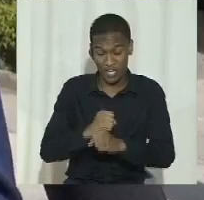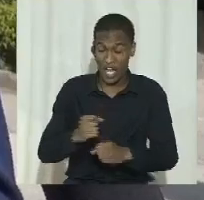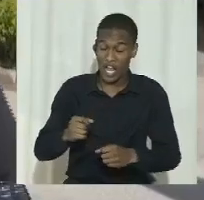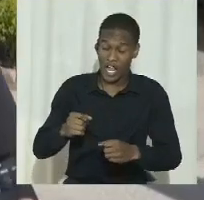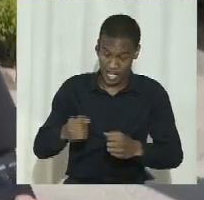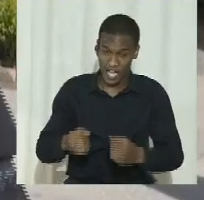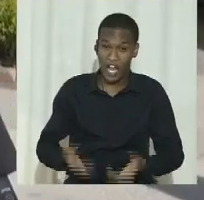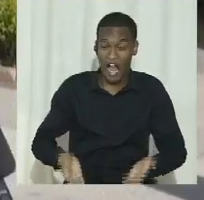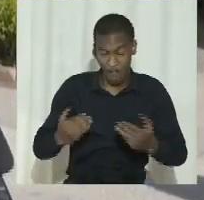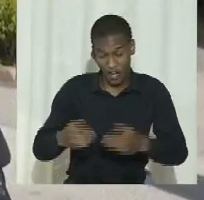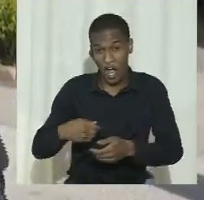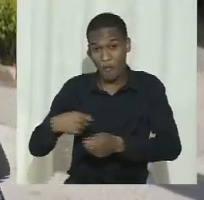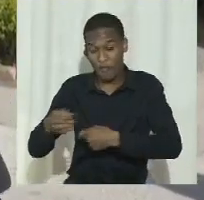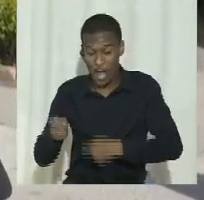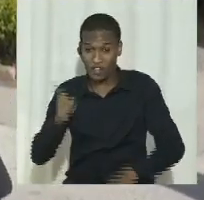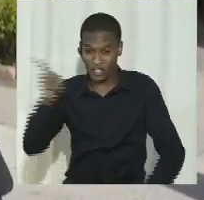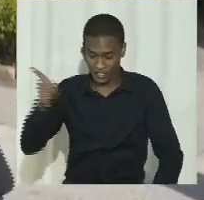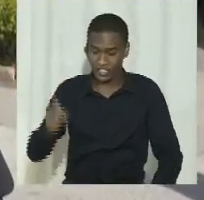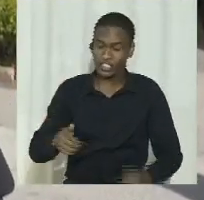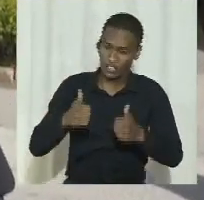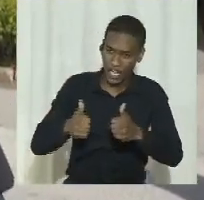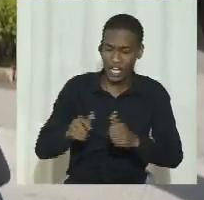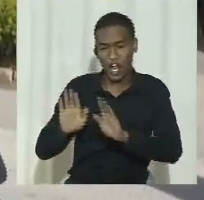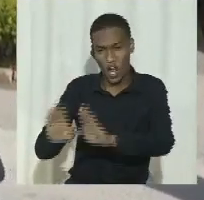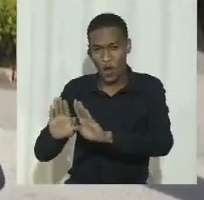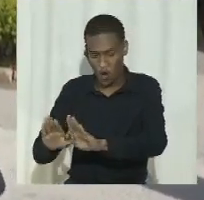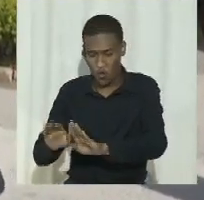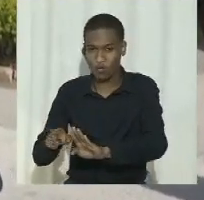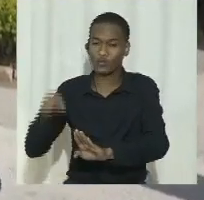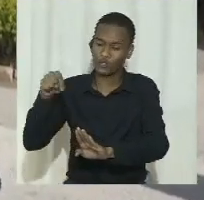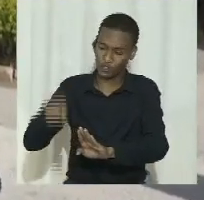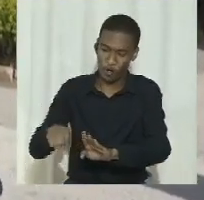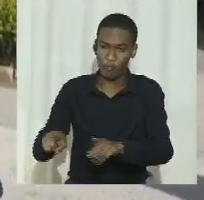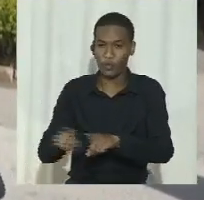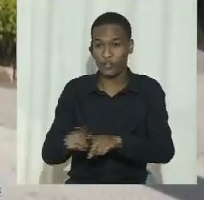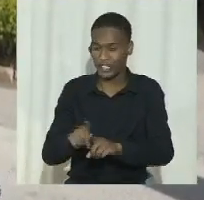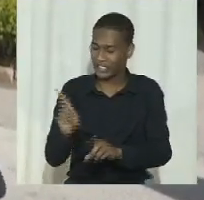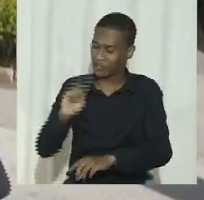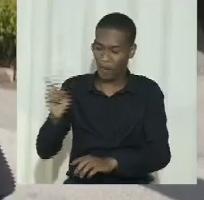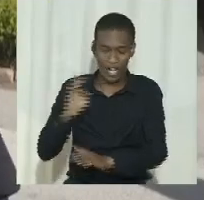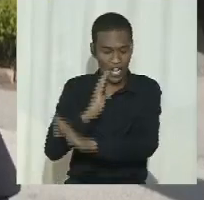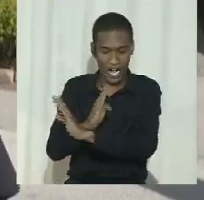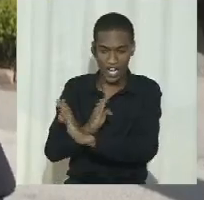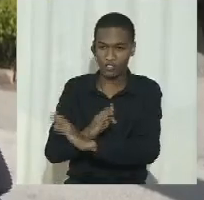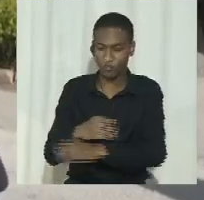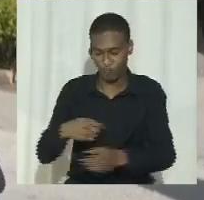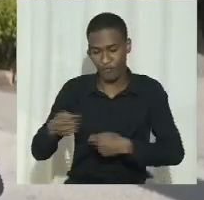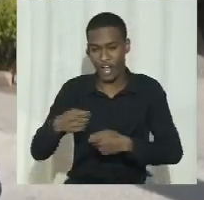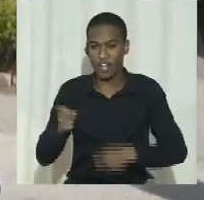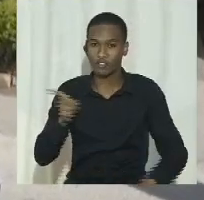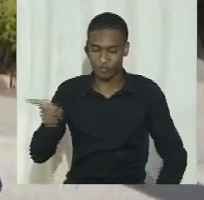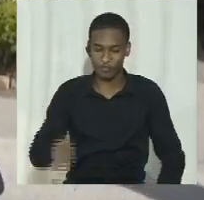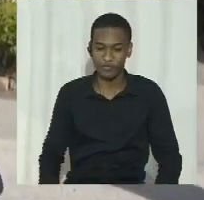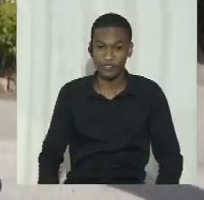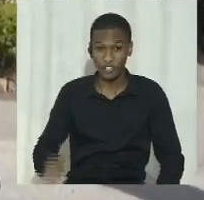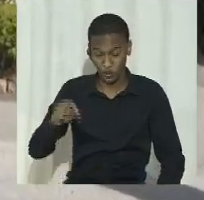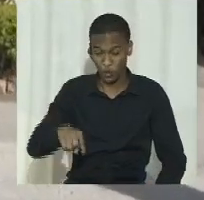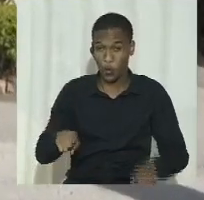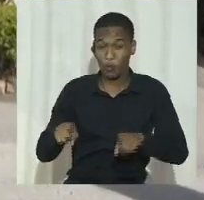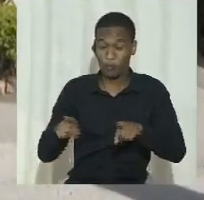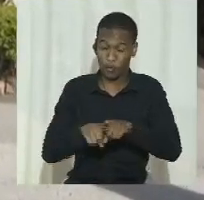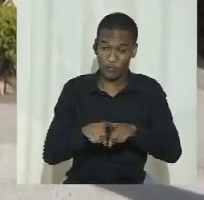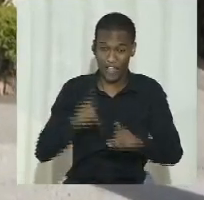mivarotra eny fihiboana ny tanjotsika. Ny tanjona zany amin'izao a dia ny angaviana vahoaka